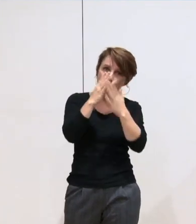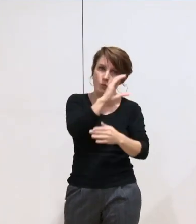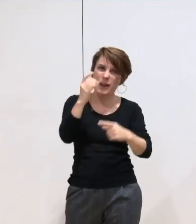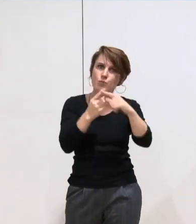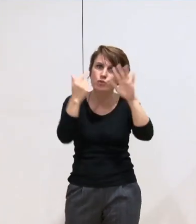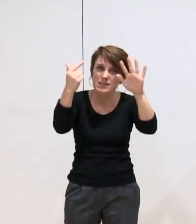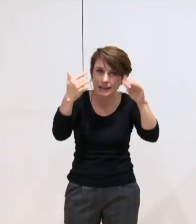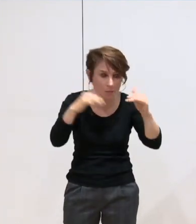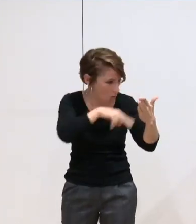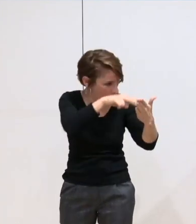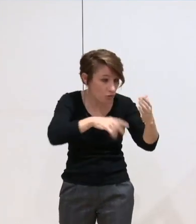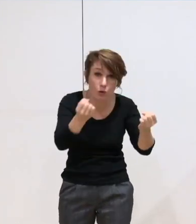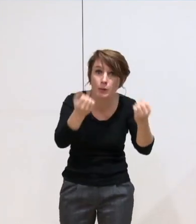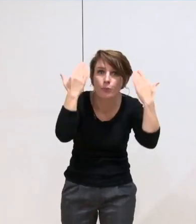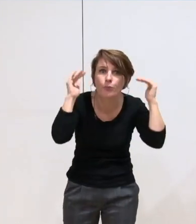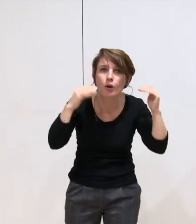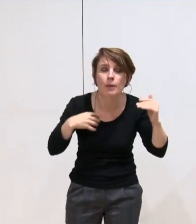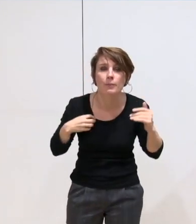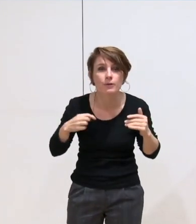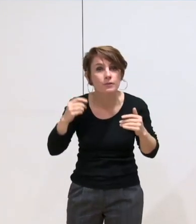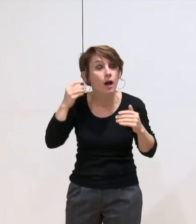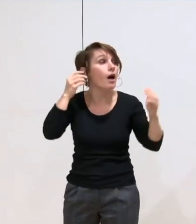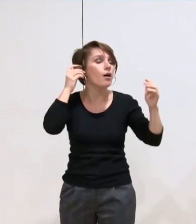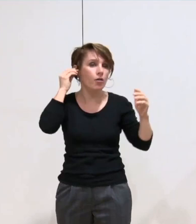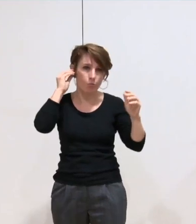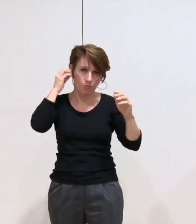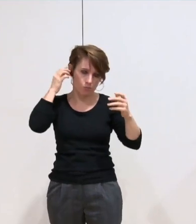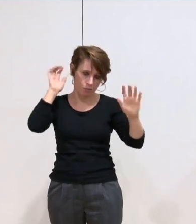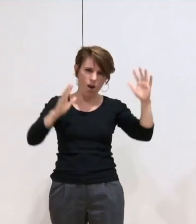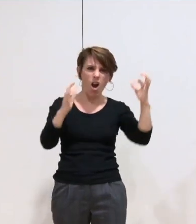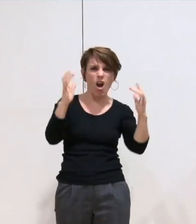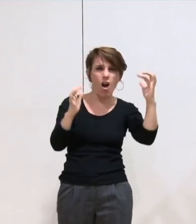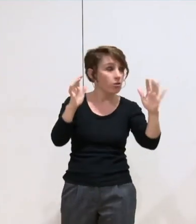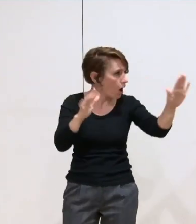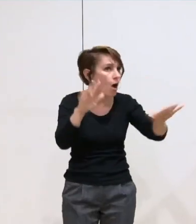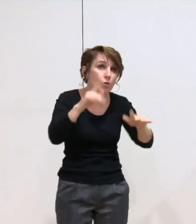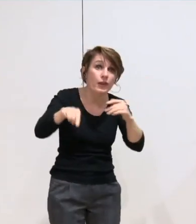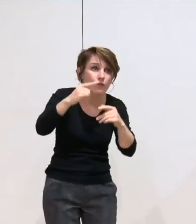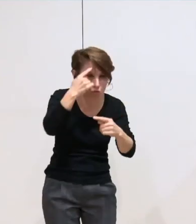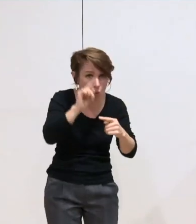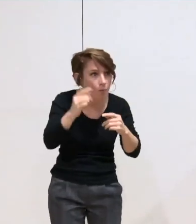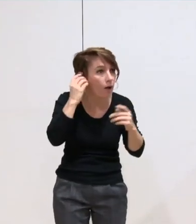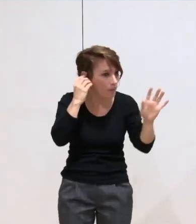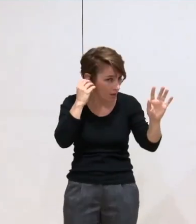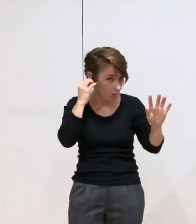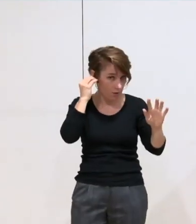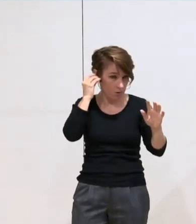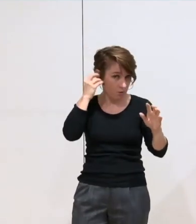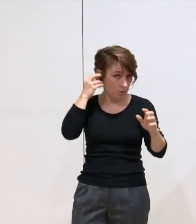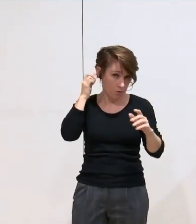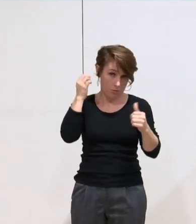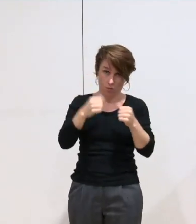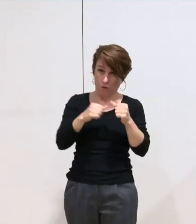Alors, excusez-moi, je vais... Non, mais vous en doutez un petit peu. Alors, je vais quand même vous lire les textes et vous me direz ce que vous y